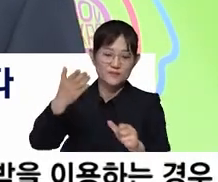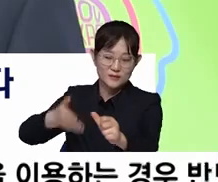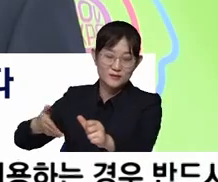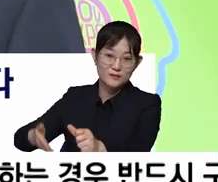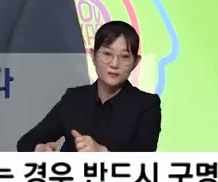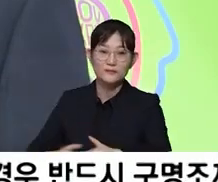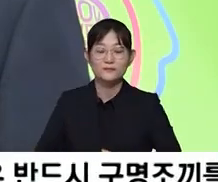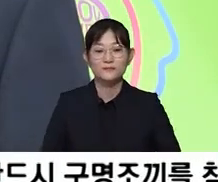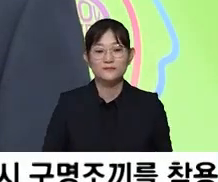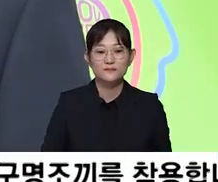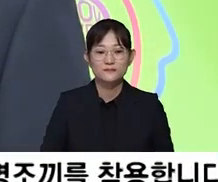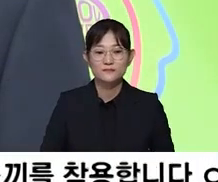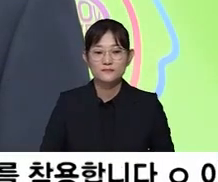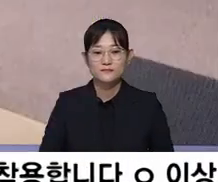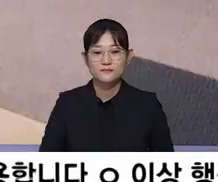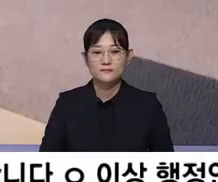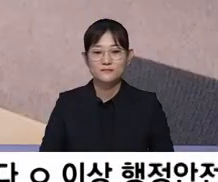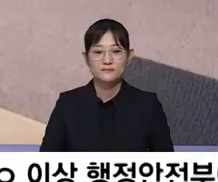부탁드립니다.